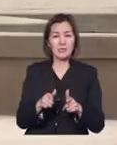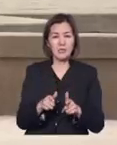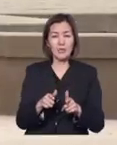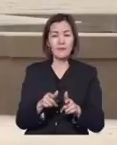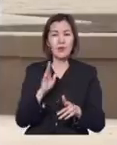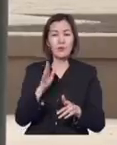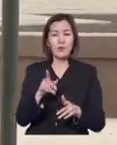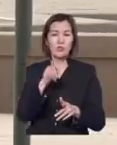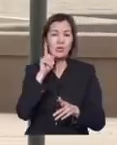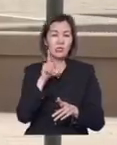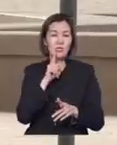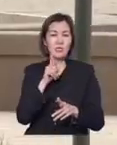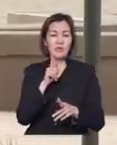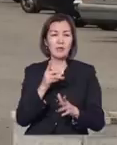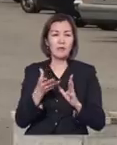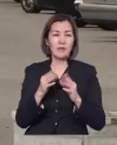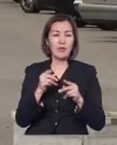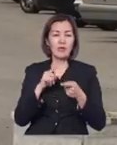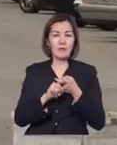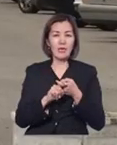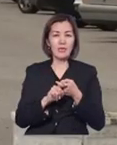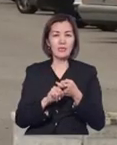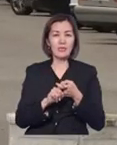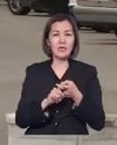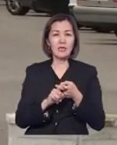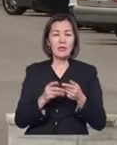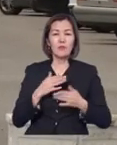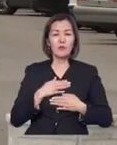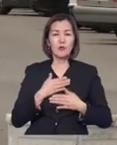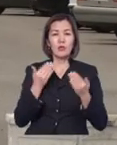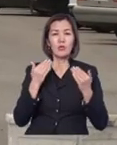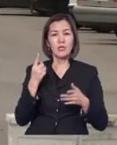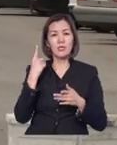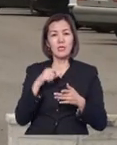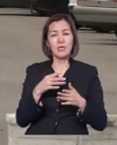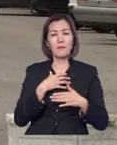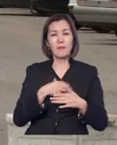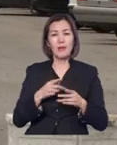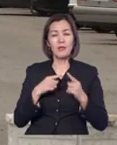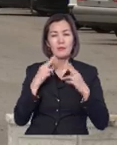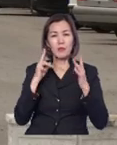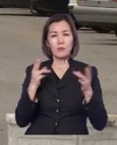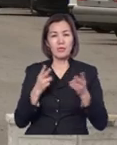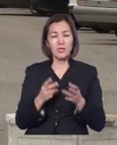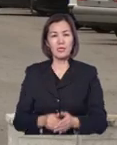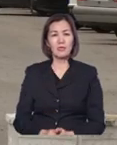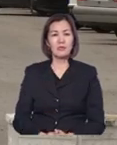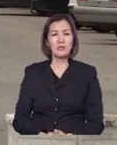келіседі. Ел болашағы жастар қолында, ал олардың келешегі үшін бүгінгі идеологиямызға аса мән беруіміз қажет, дейді.